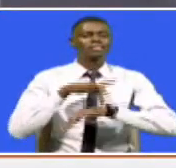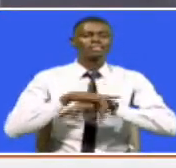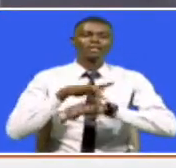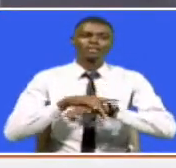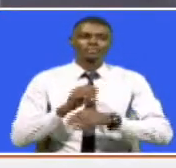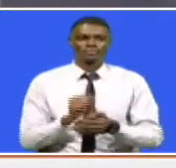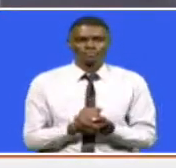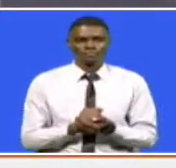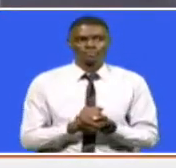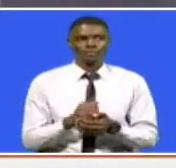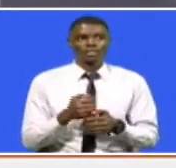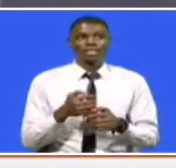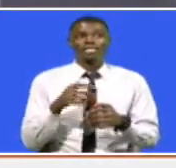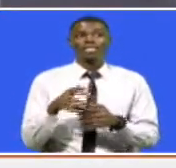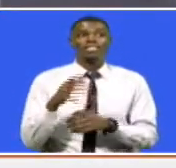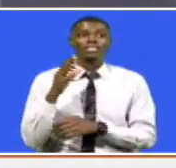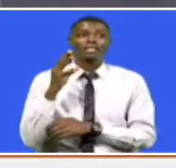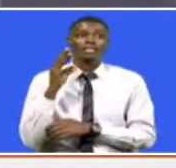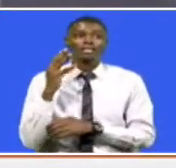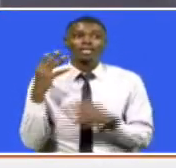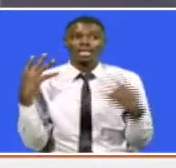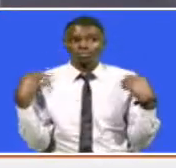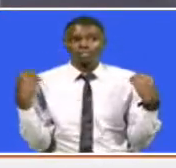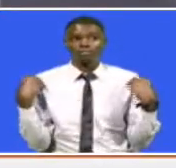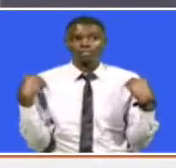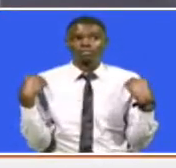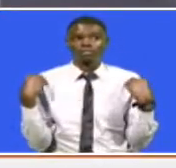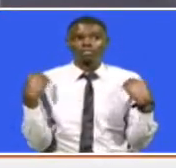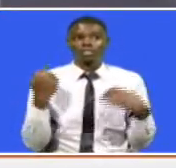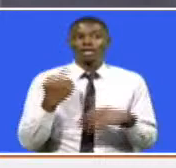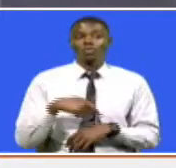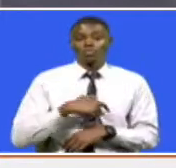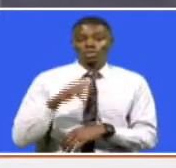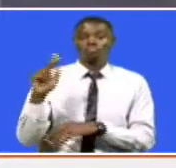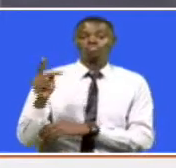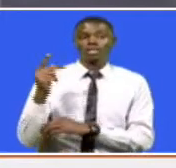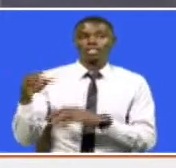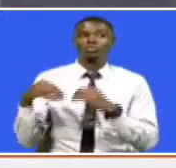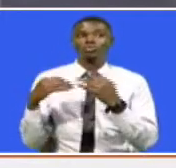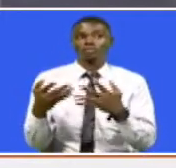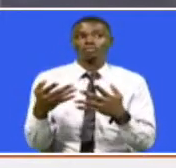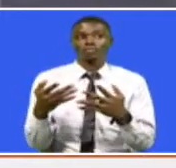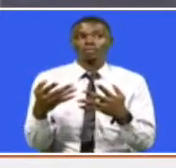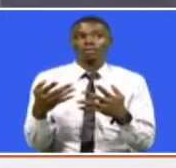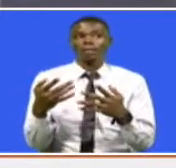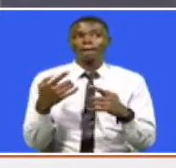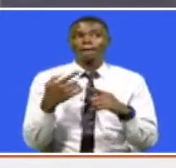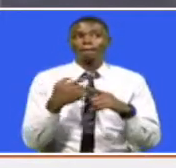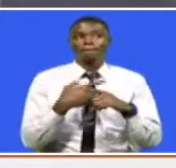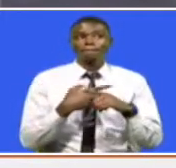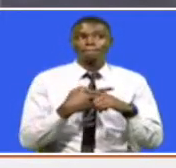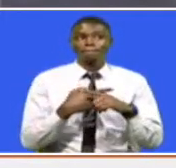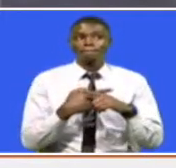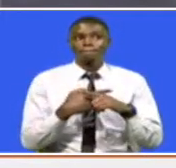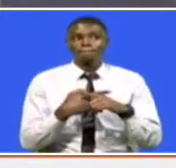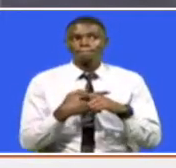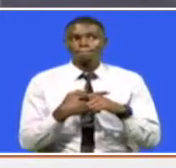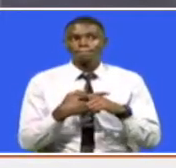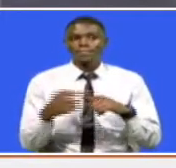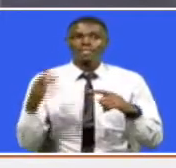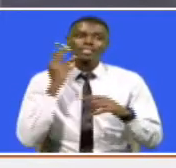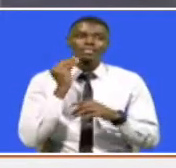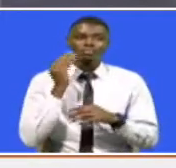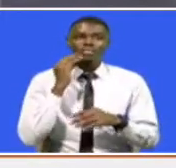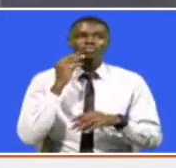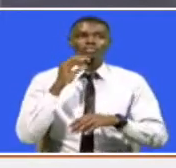mno. It is an experiment that we Kenyans gave. We are yet to get the results of the